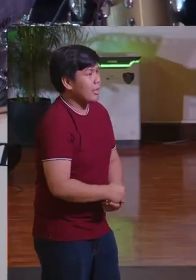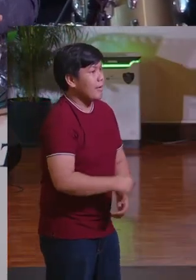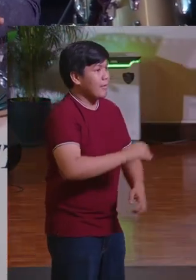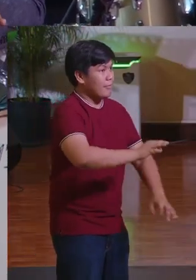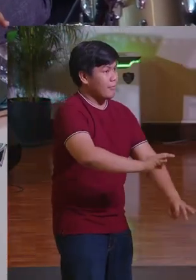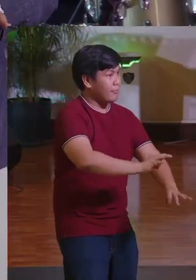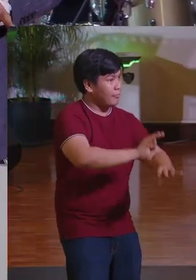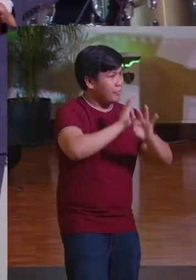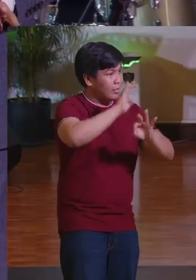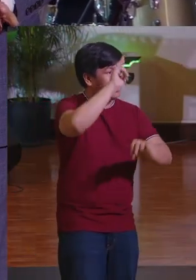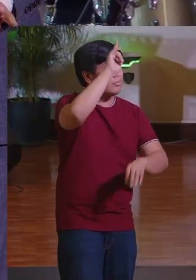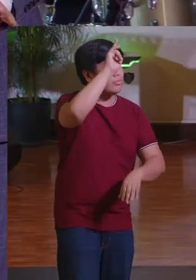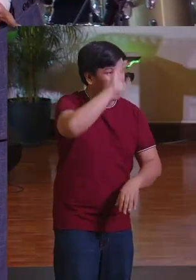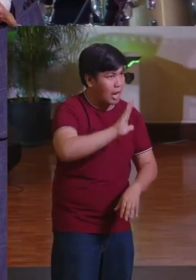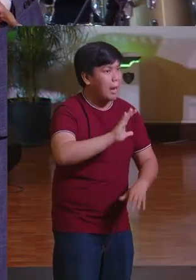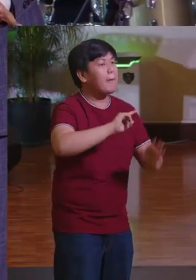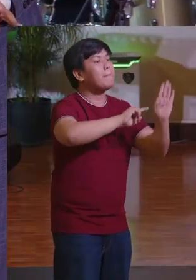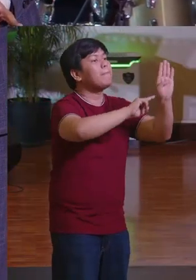May takot sa Diyos.